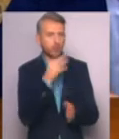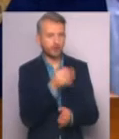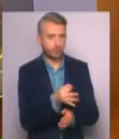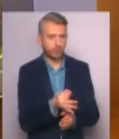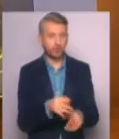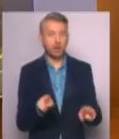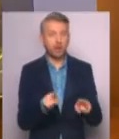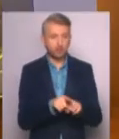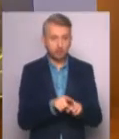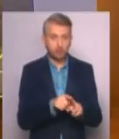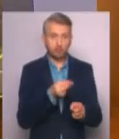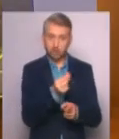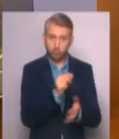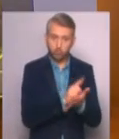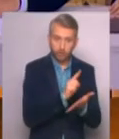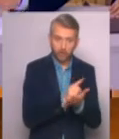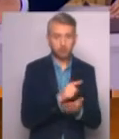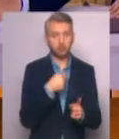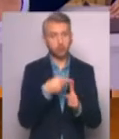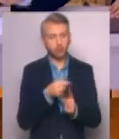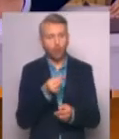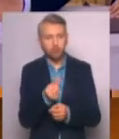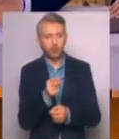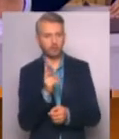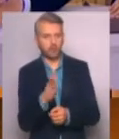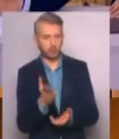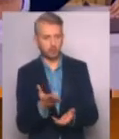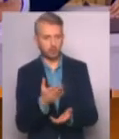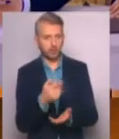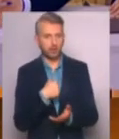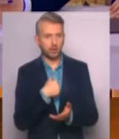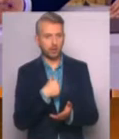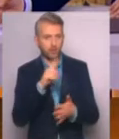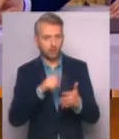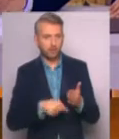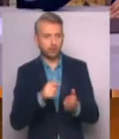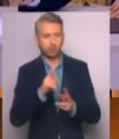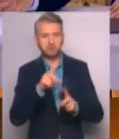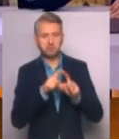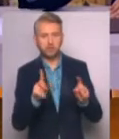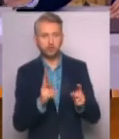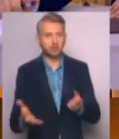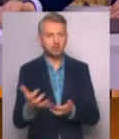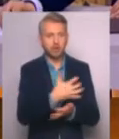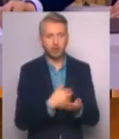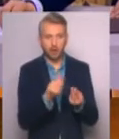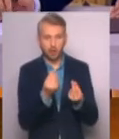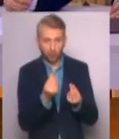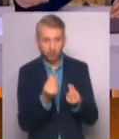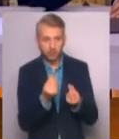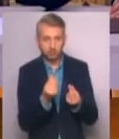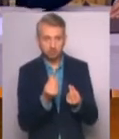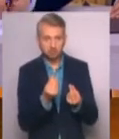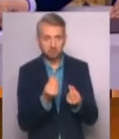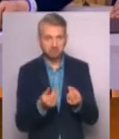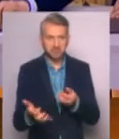так вони сплачують свої платежі, які вони зобов'язані сплачувати. Я впевнений в тому, що баланс підприємства, яке збирає, позитивний з точки зору по зборам, а